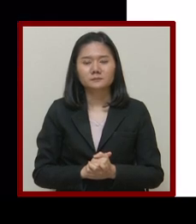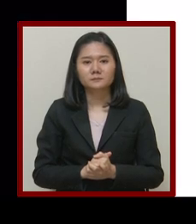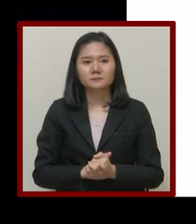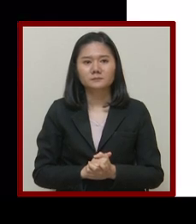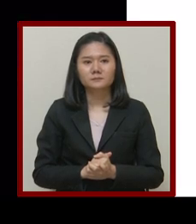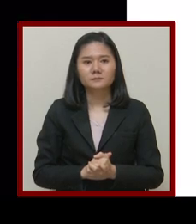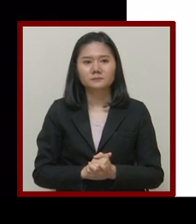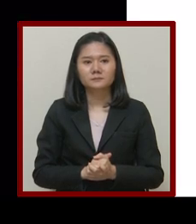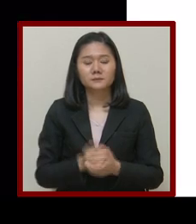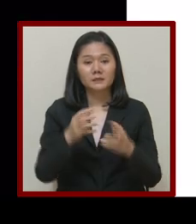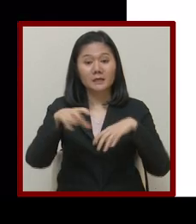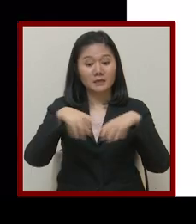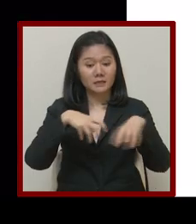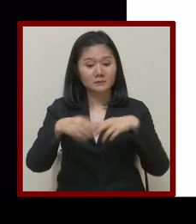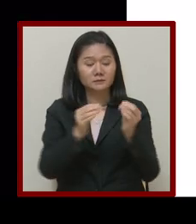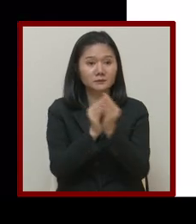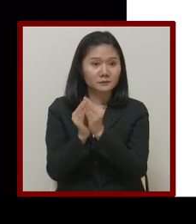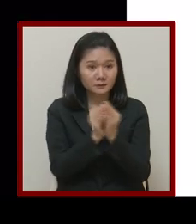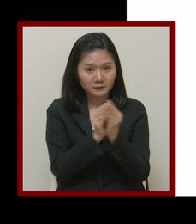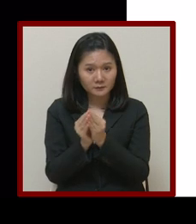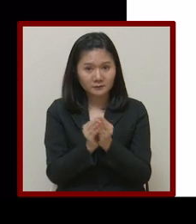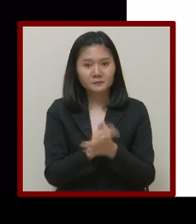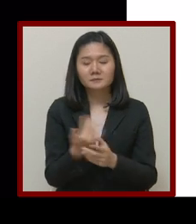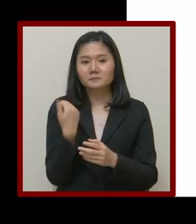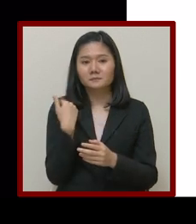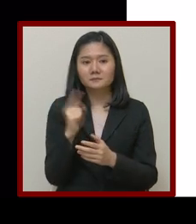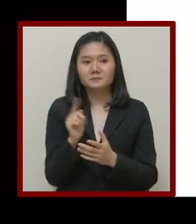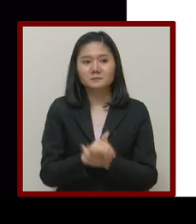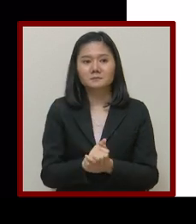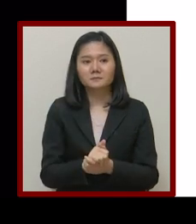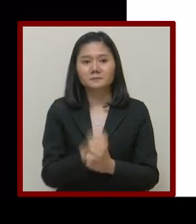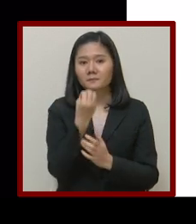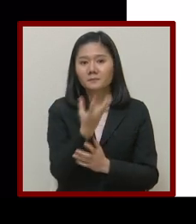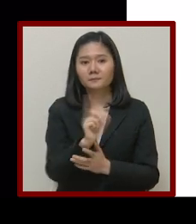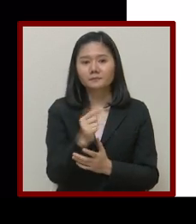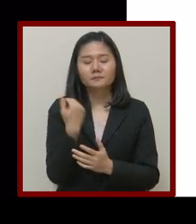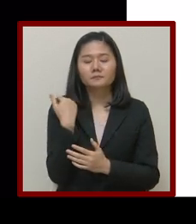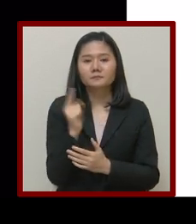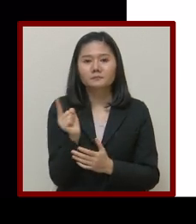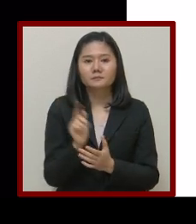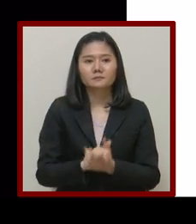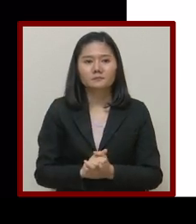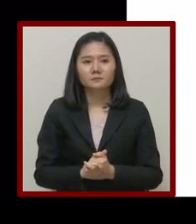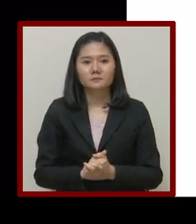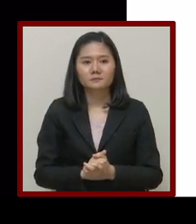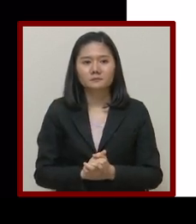หน้าตาการจัดอาหารก็มีไม่มากใช่ไหมมีอะไรมั่ง